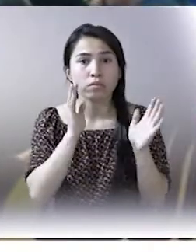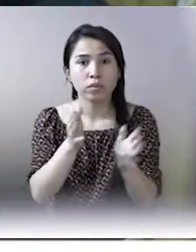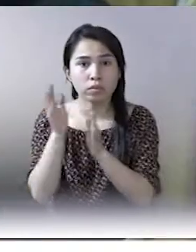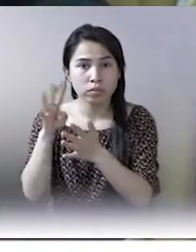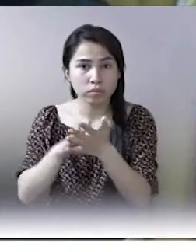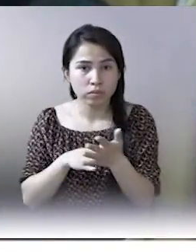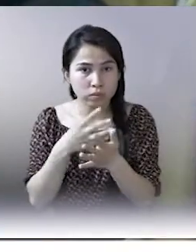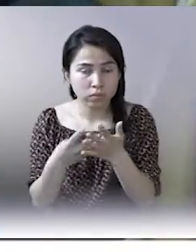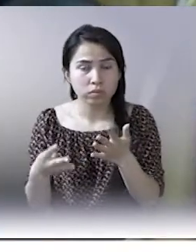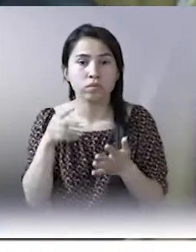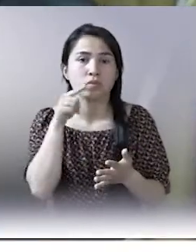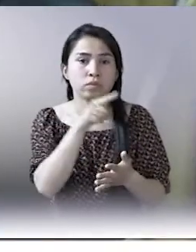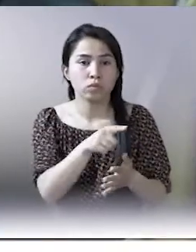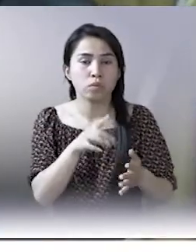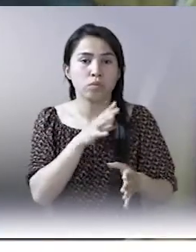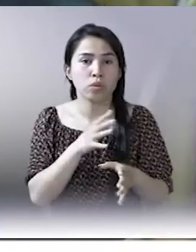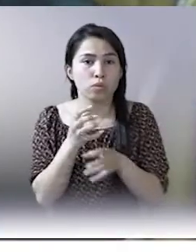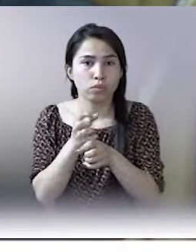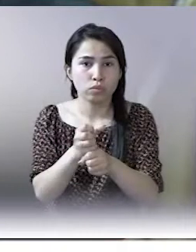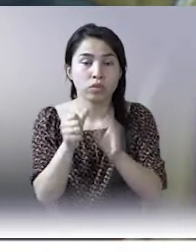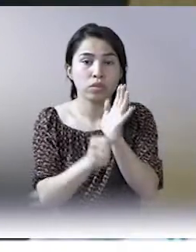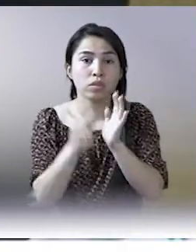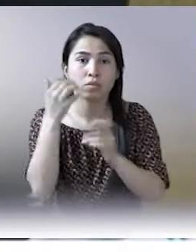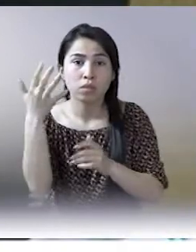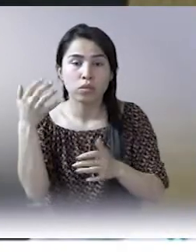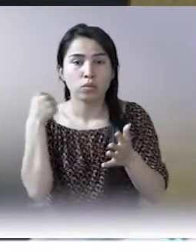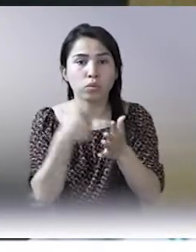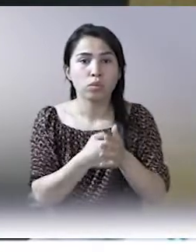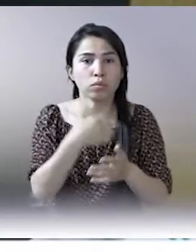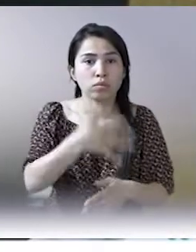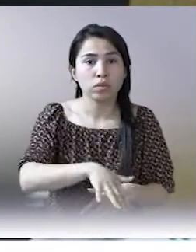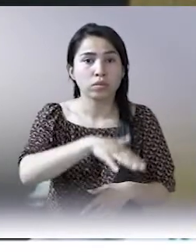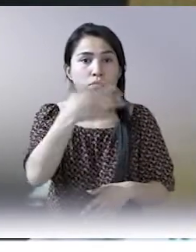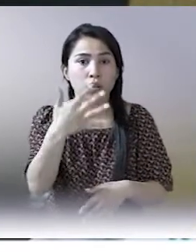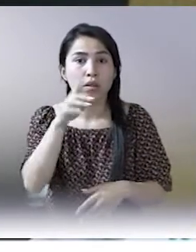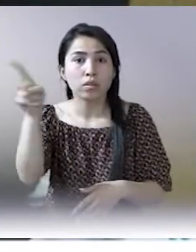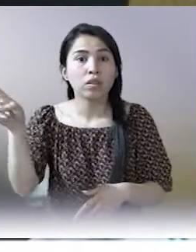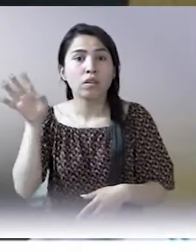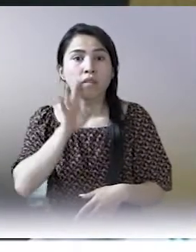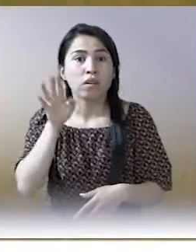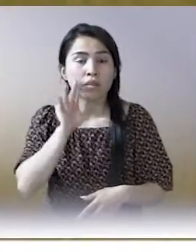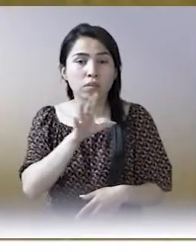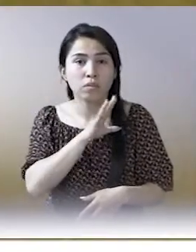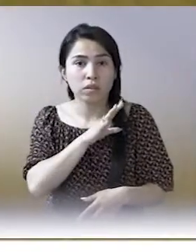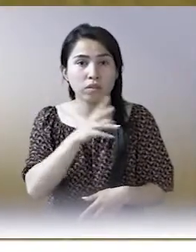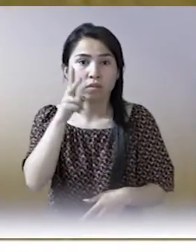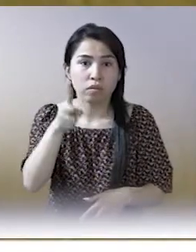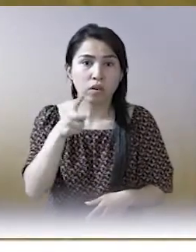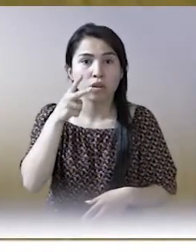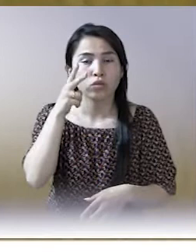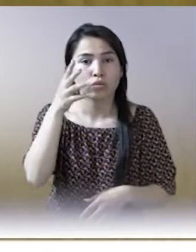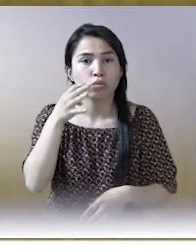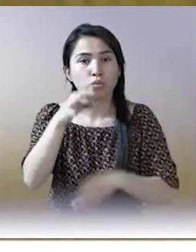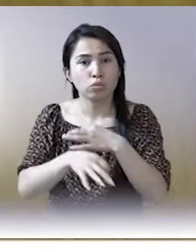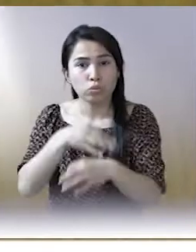пунктов уменьшило с 65 до 55, а там, где воду подавали лишь на 2-4 часа в сутки, время подачи